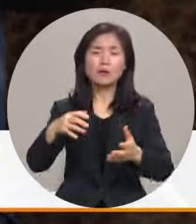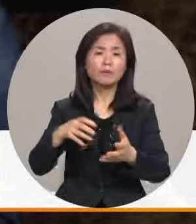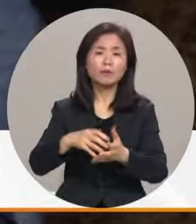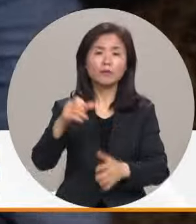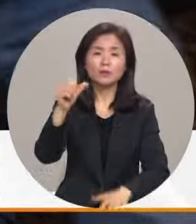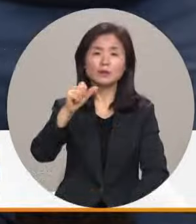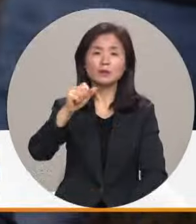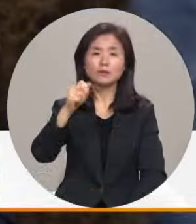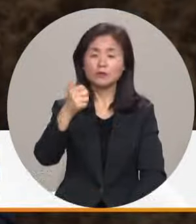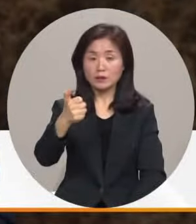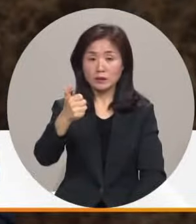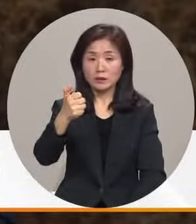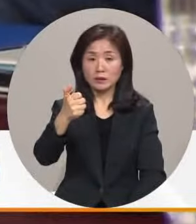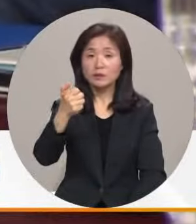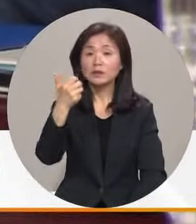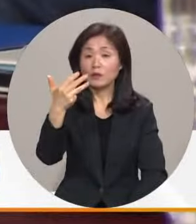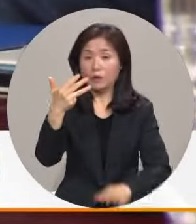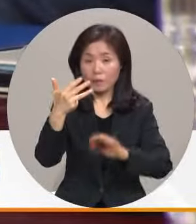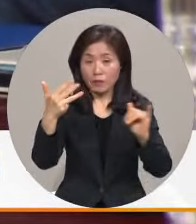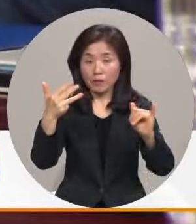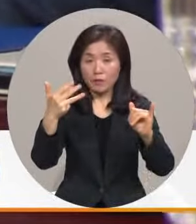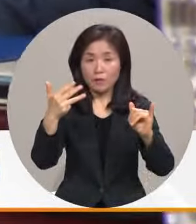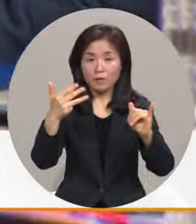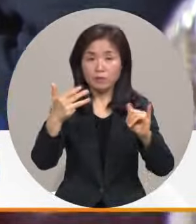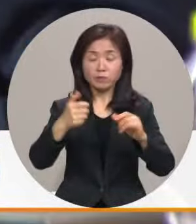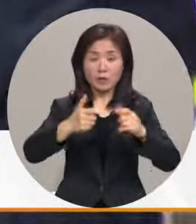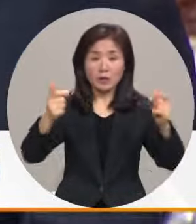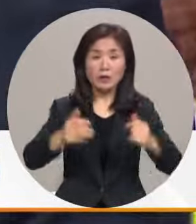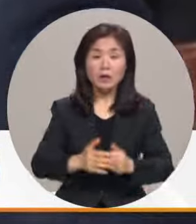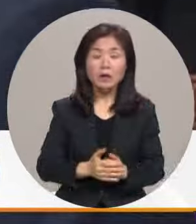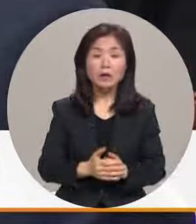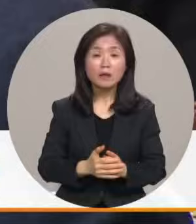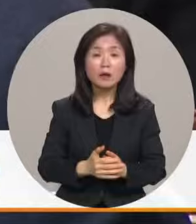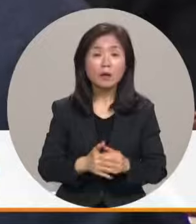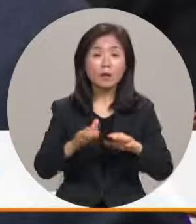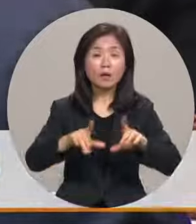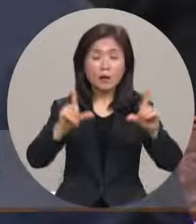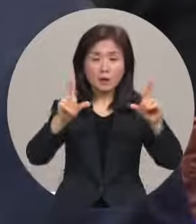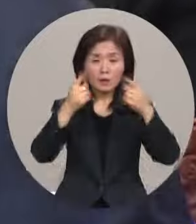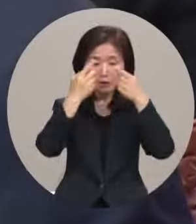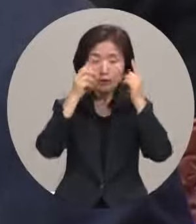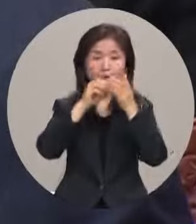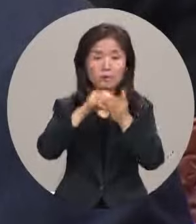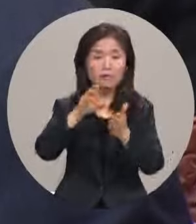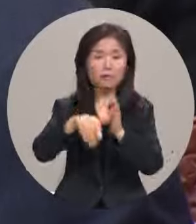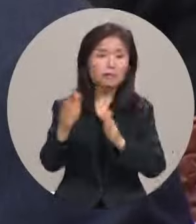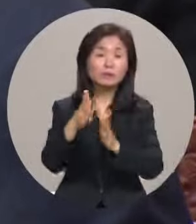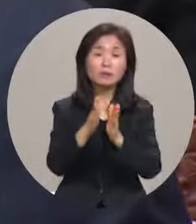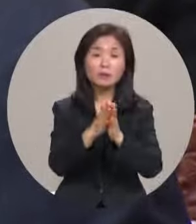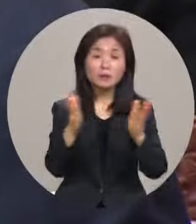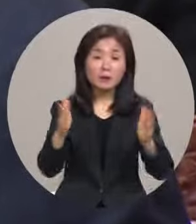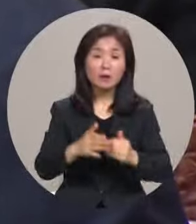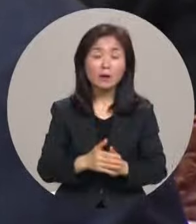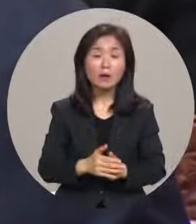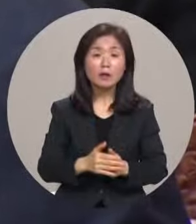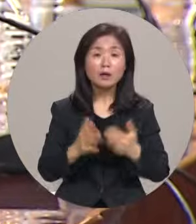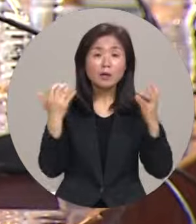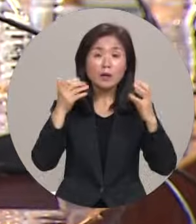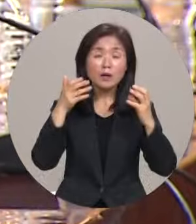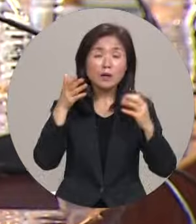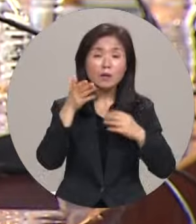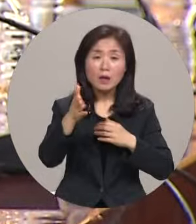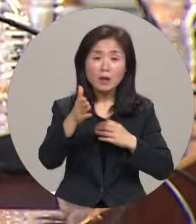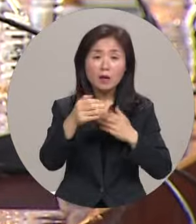명이 되는 겁니다 적용시기는 당장 올해 대입부터 있니다 이른바 소학과 오픈과